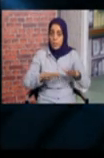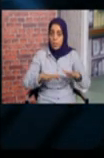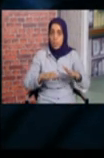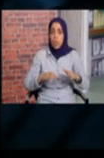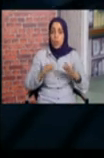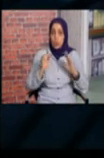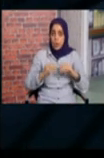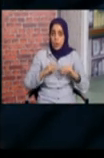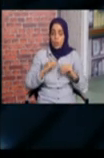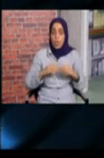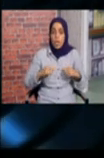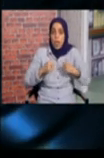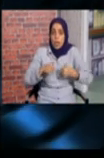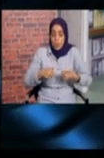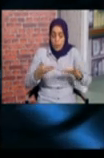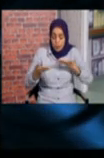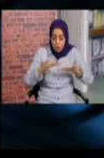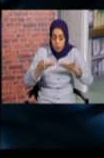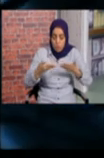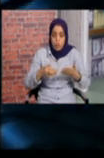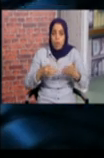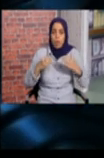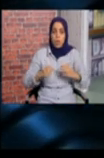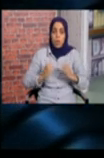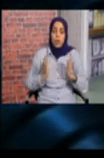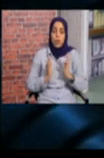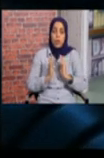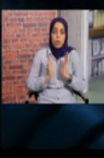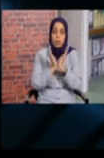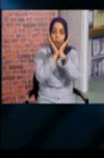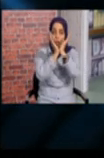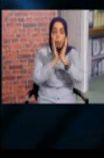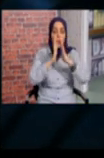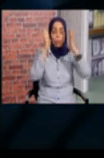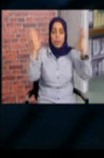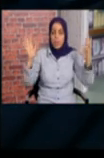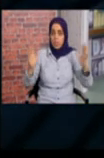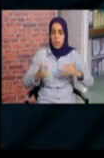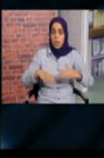واقف. احنا كمان في تنسيق مع الاداره العامه لمكافحه المخدرات بصوره كبيره جدا،